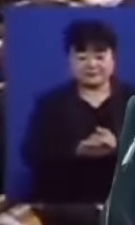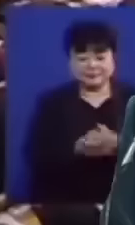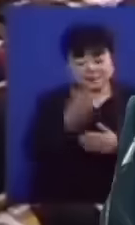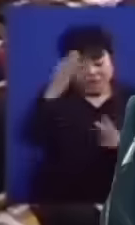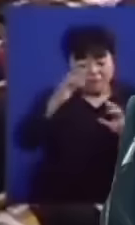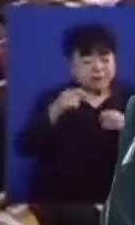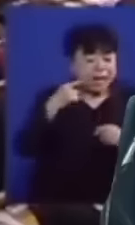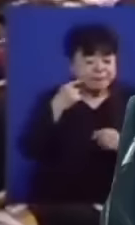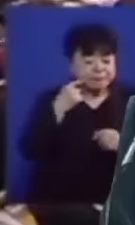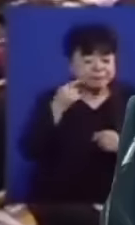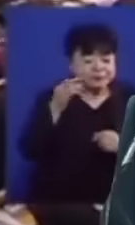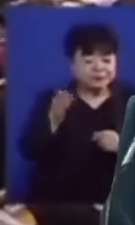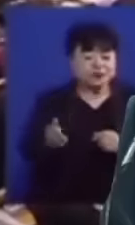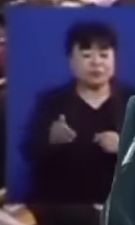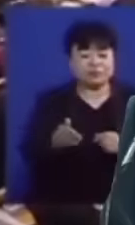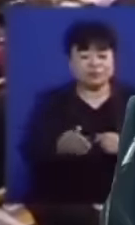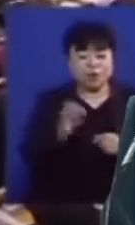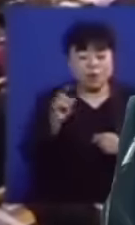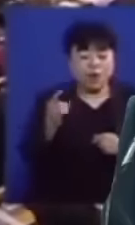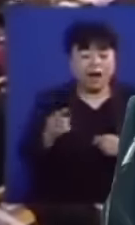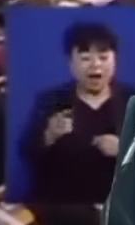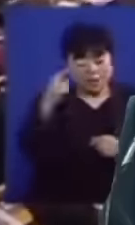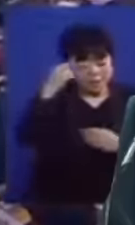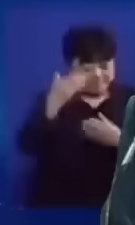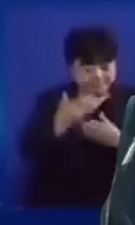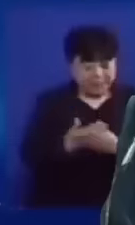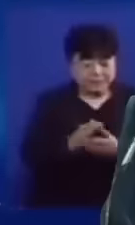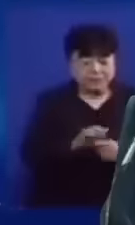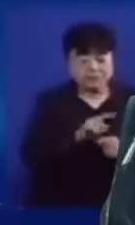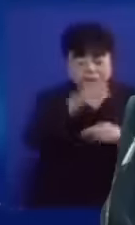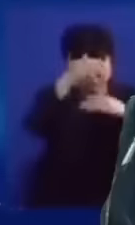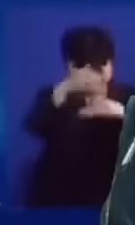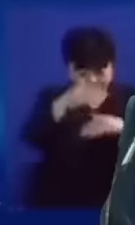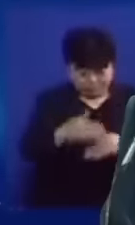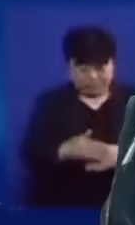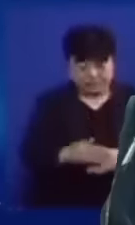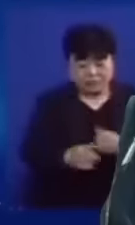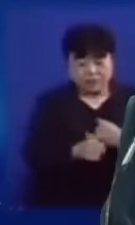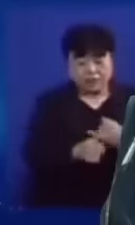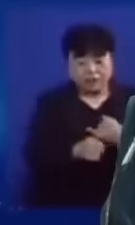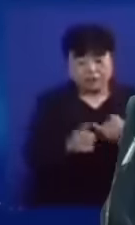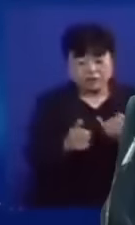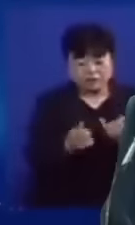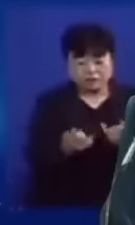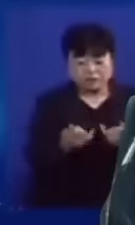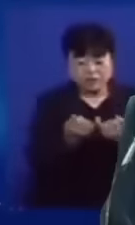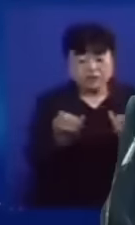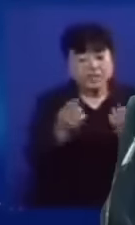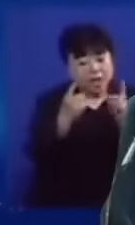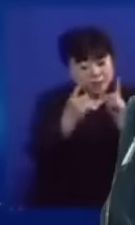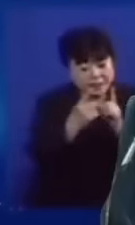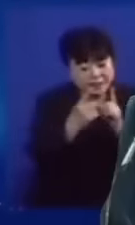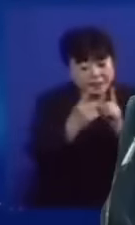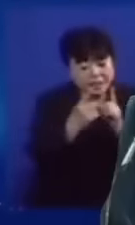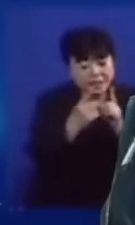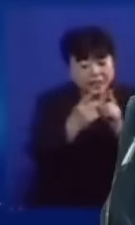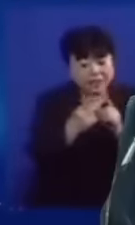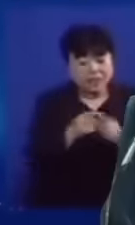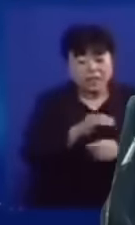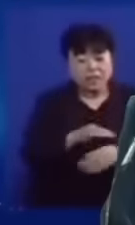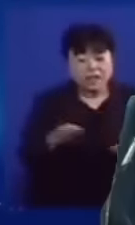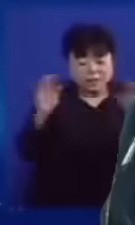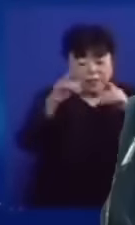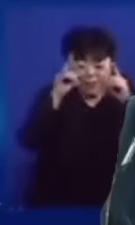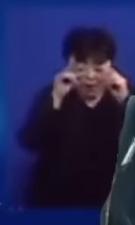우리나라 암 전문 의사인 황성주 박사는 치료 과정에서 한 부인을 만나서 이런 얘기를 들었답니다. 그녀는 매일 밤